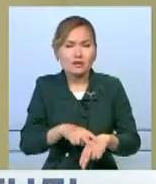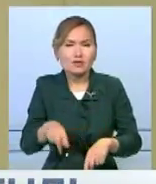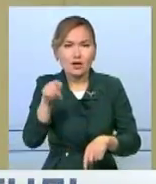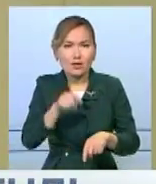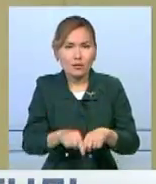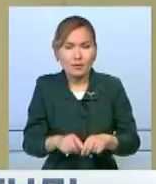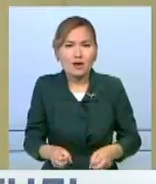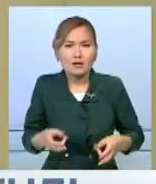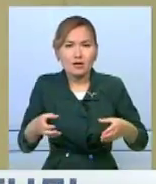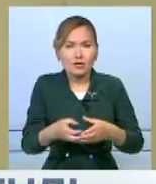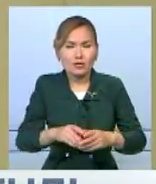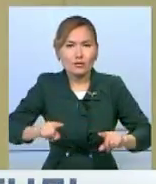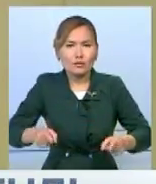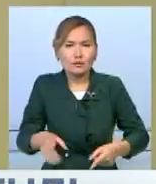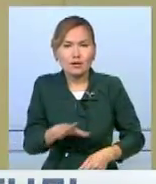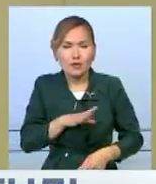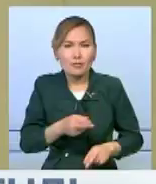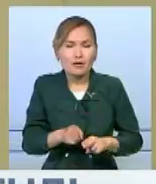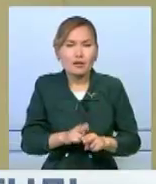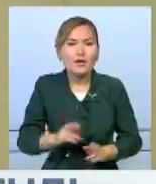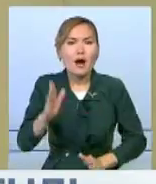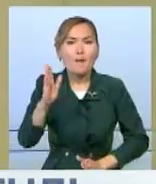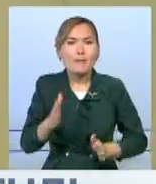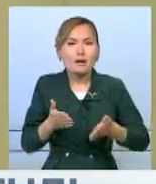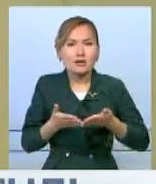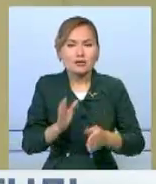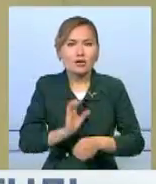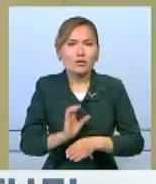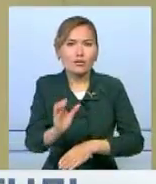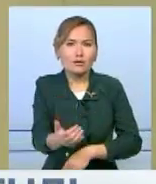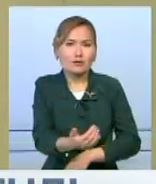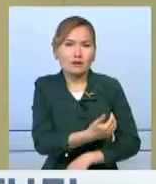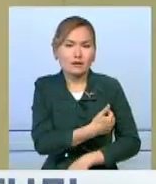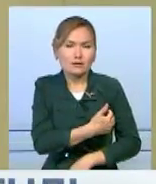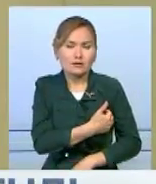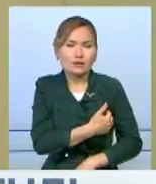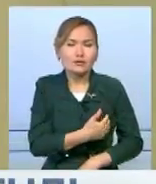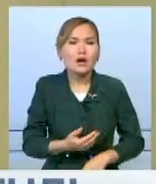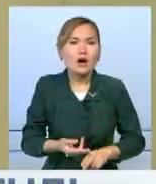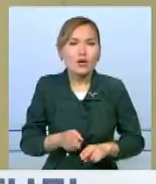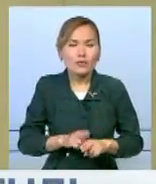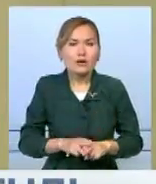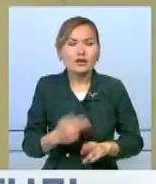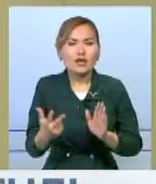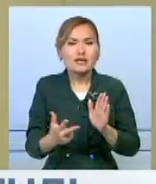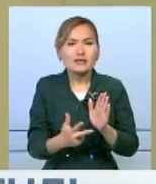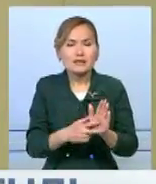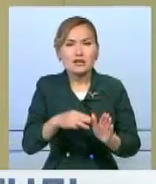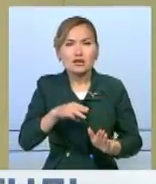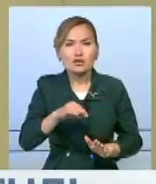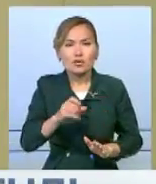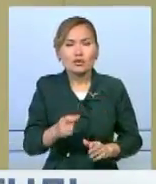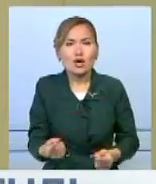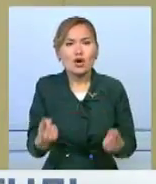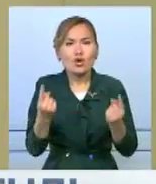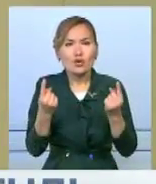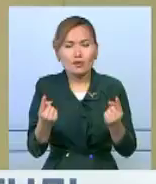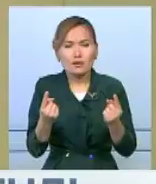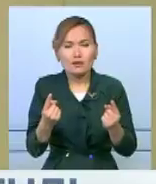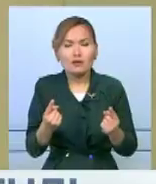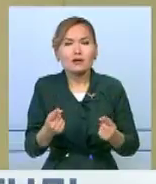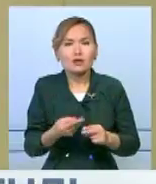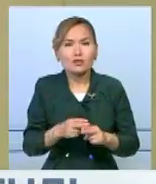деген сұраныстың тек Қытайда ғана емес, өзге елдердің қара нарығында да жоғары екенін білеміз. Оның үстіне 8 тонна деген үлкен партия.